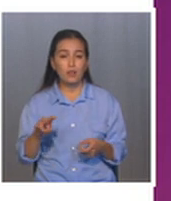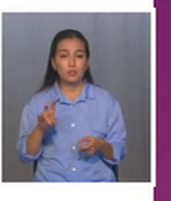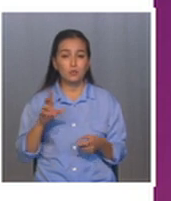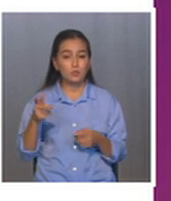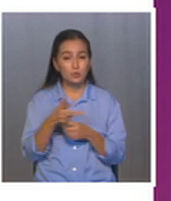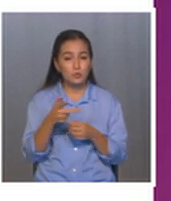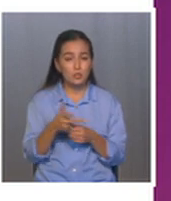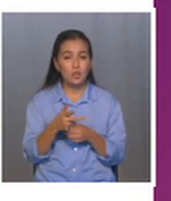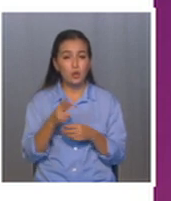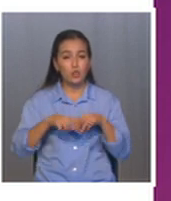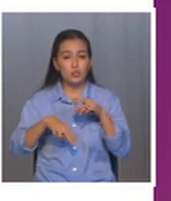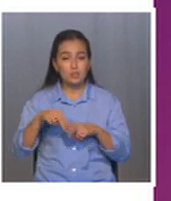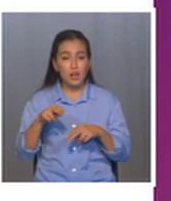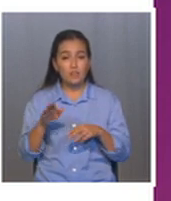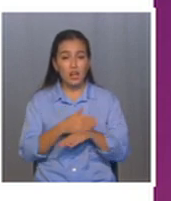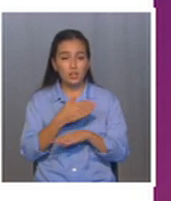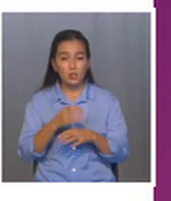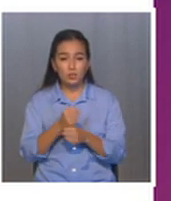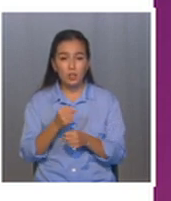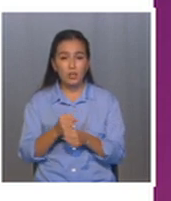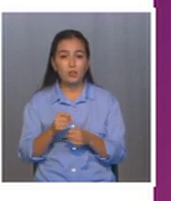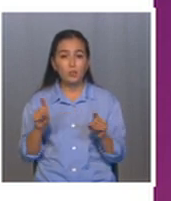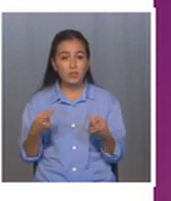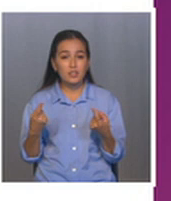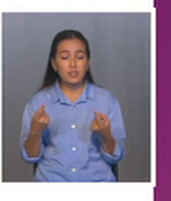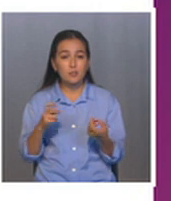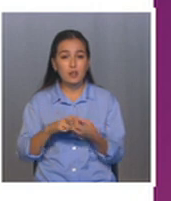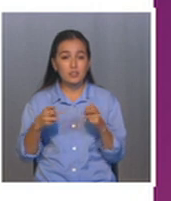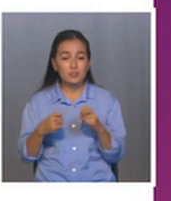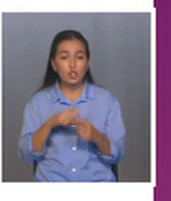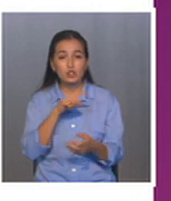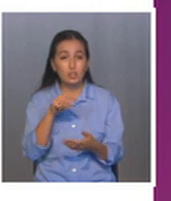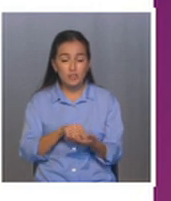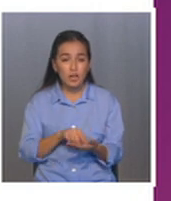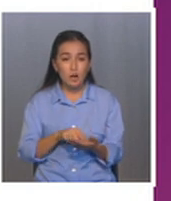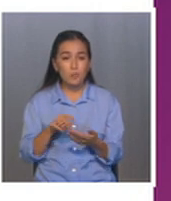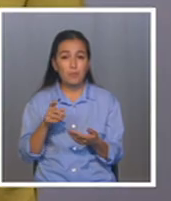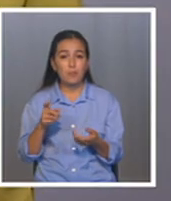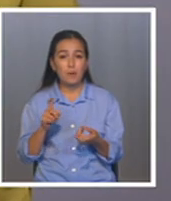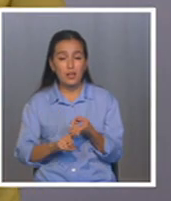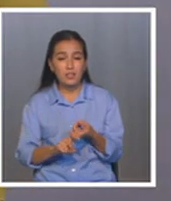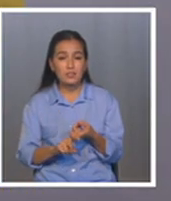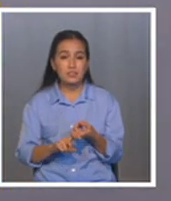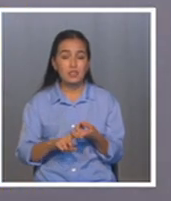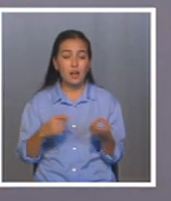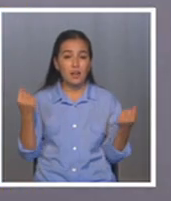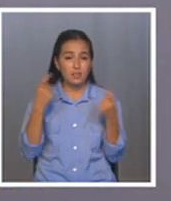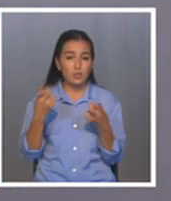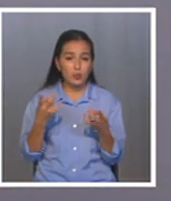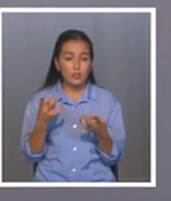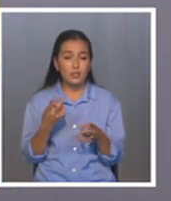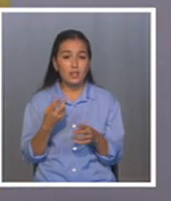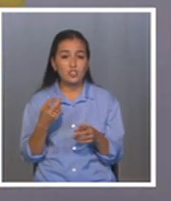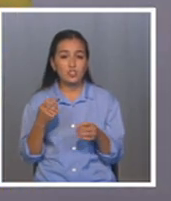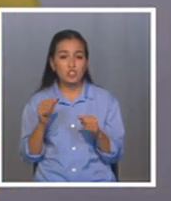талдау жасап, көтерілген ғаламдық мәселелер мен байланысын анықтаңыздар. Шығарманың сюжеттік